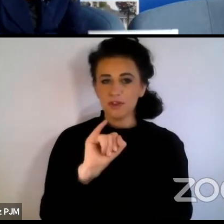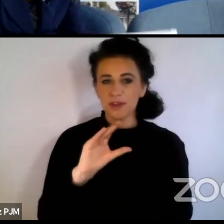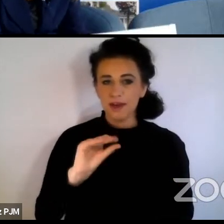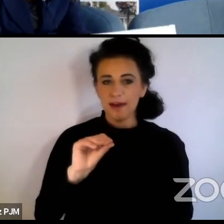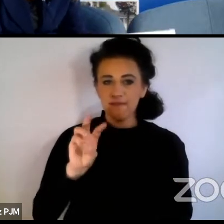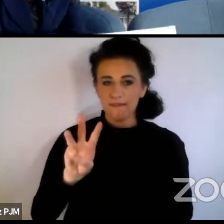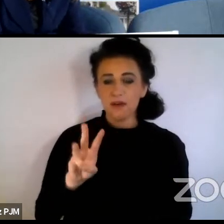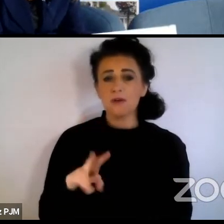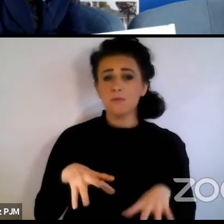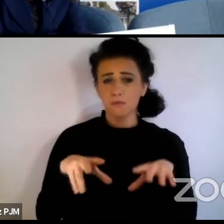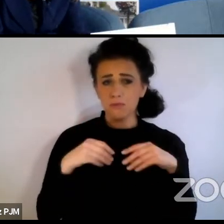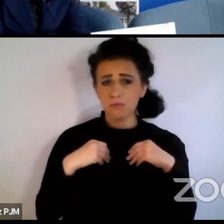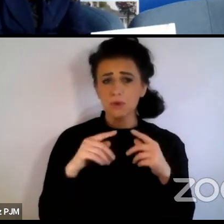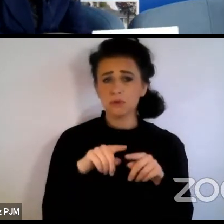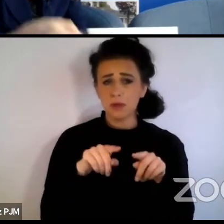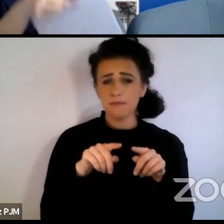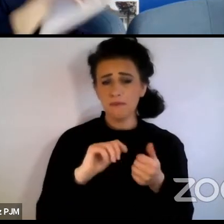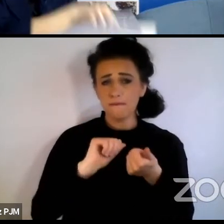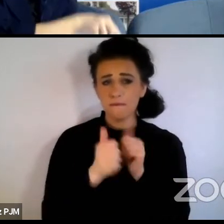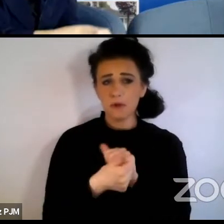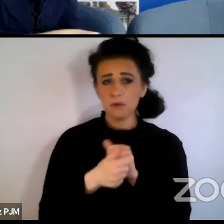wygodnie, można go zrobić też